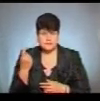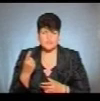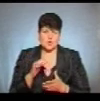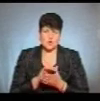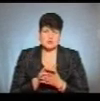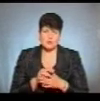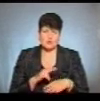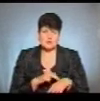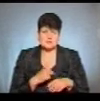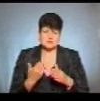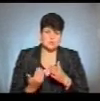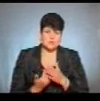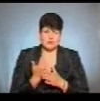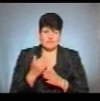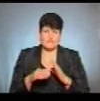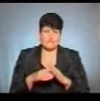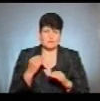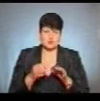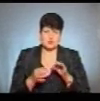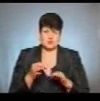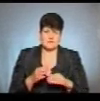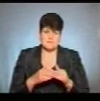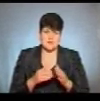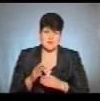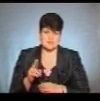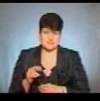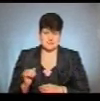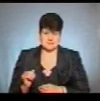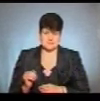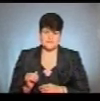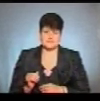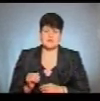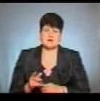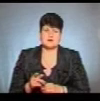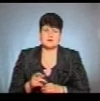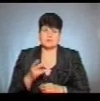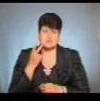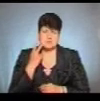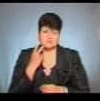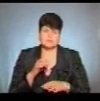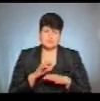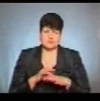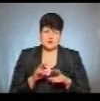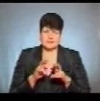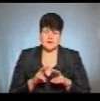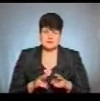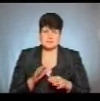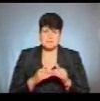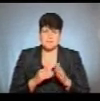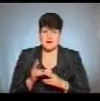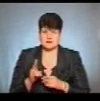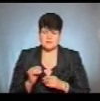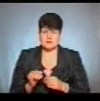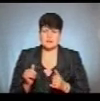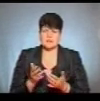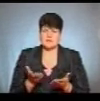Ознайомив поліцейських з нововведеннями у виборчій судовій практиці. Ми, як громадські омбудсмени, постійно здійснюємо аналіз судової практики, яка в